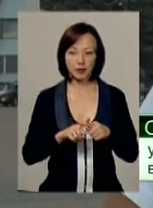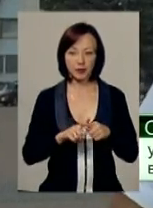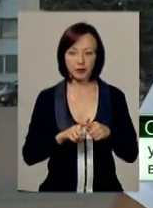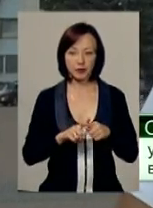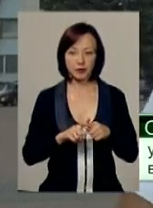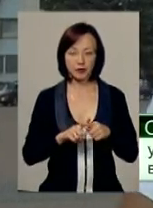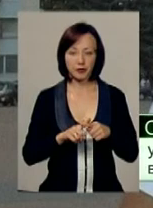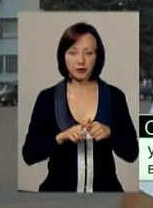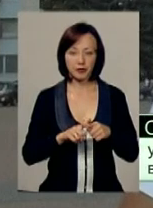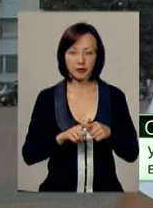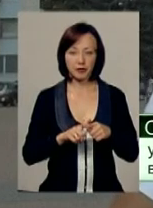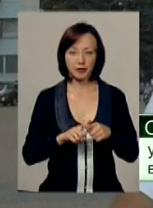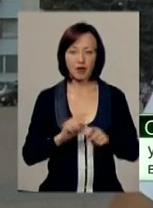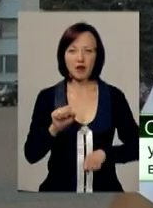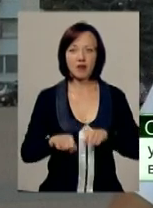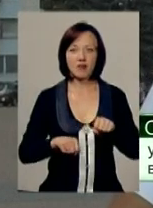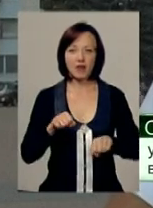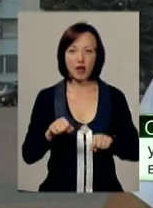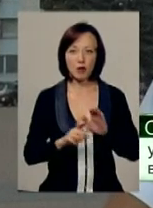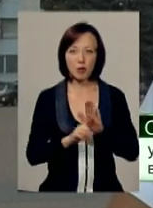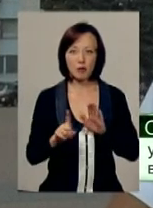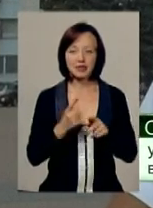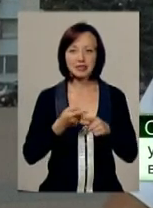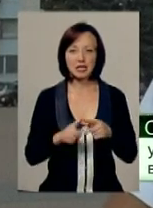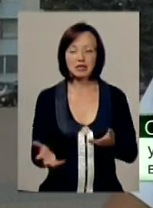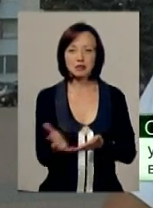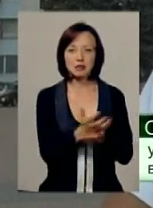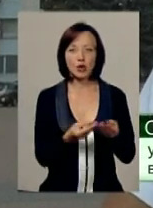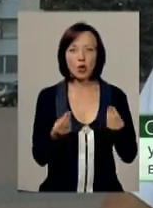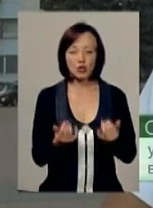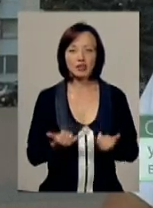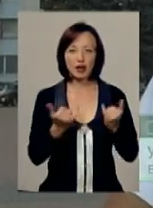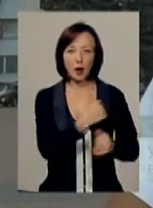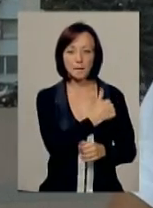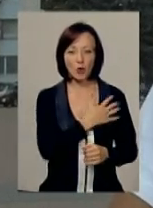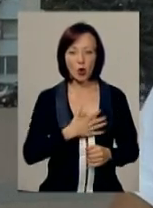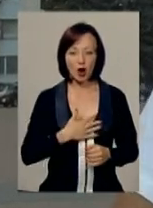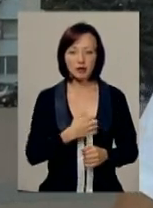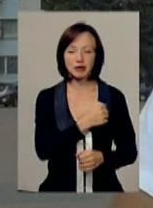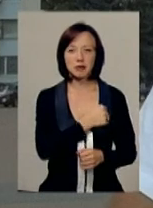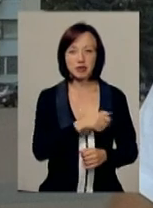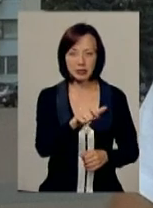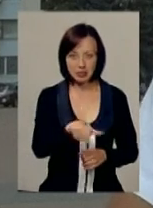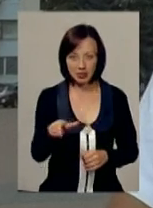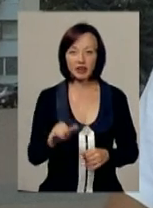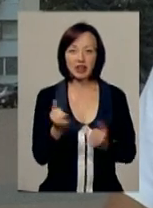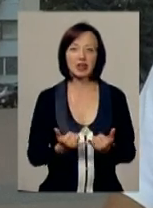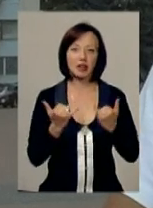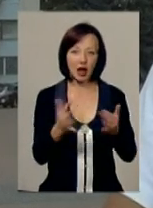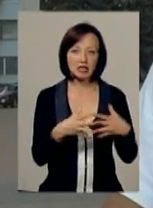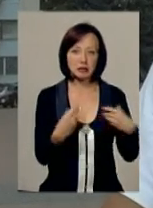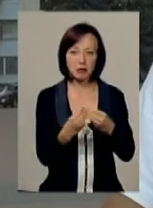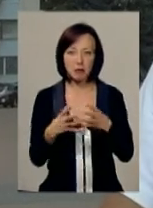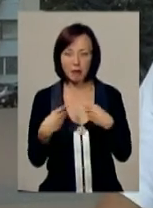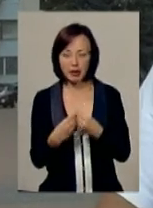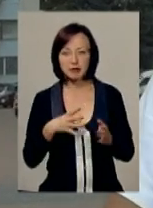Це збір коштів для поранених бійців, також сім'ї загиблого. І